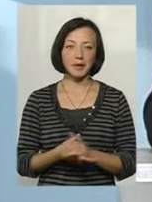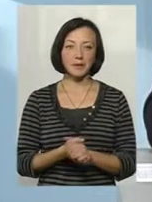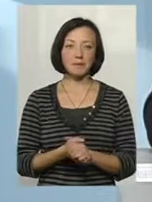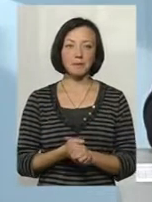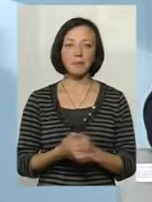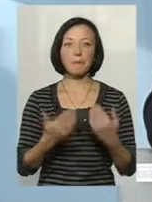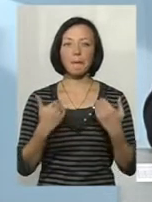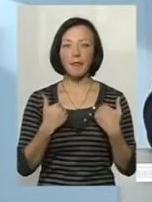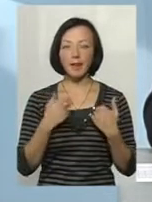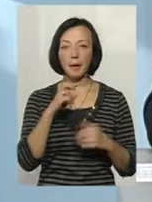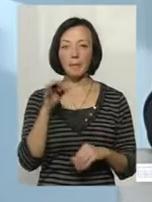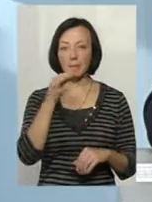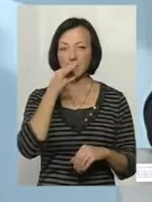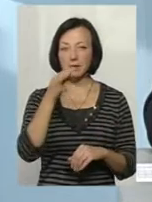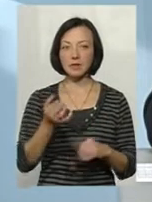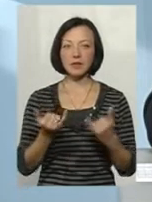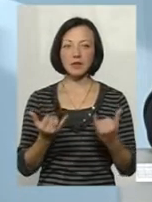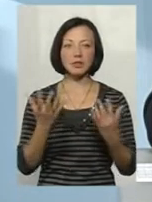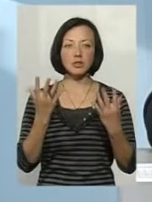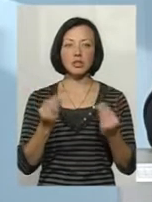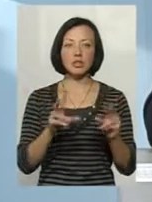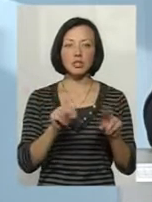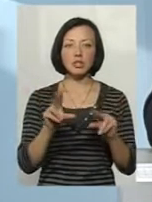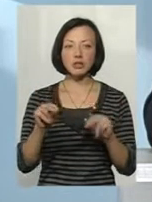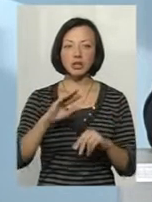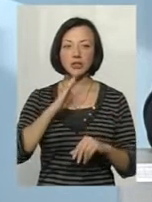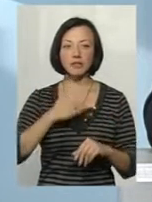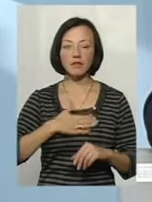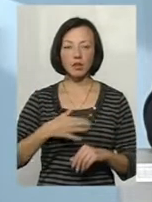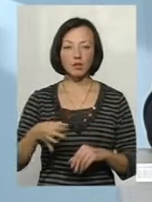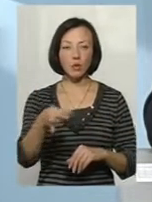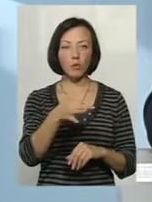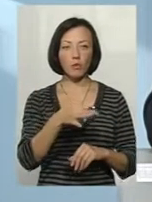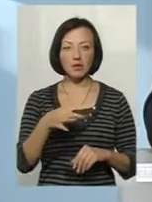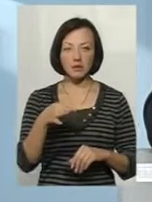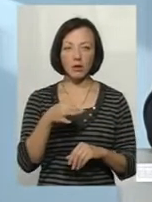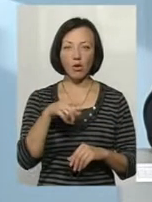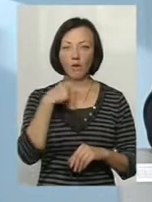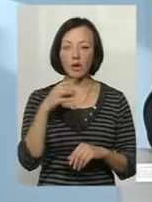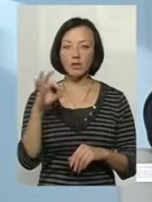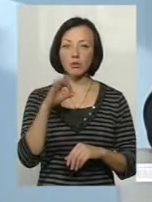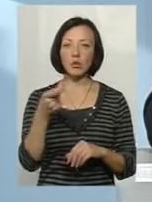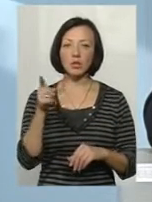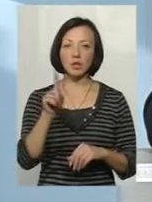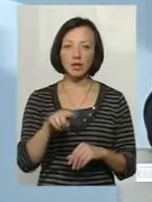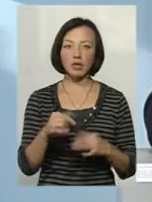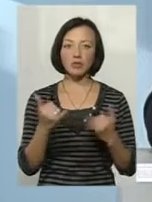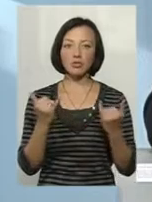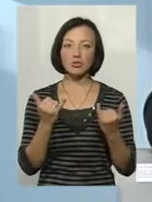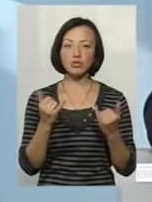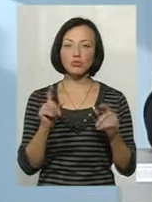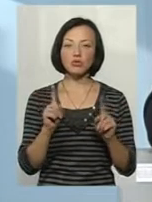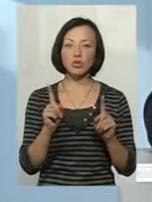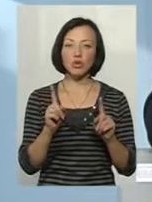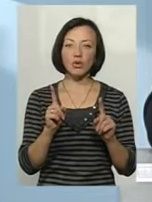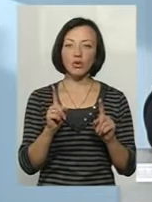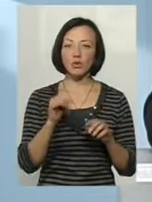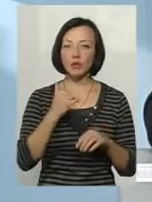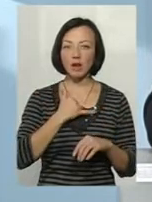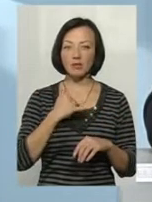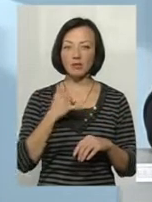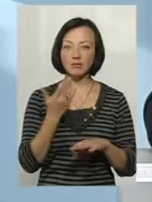сказав, що на даний час, на щастя, в нашій області говорити про те, що тримається за рахунок майстерності, поки